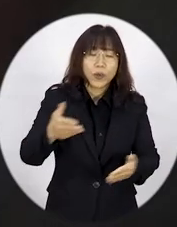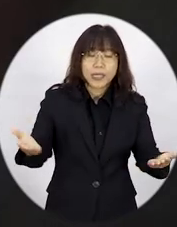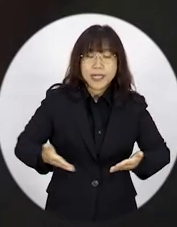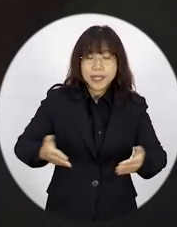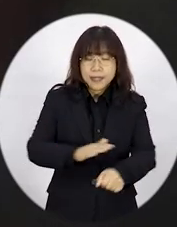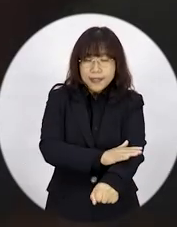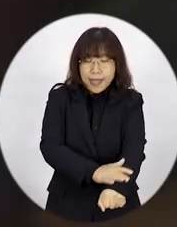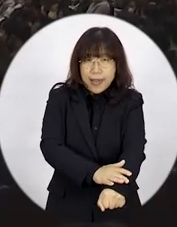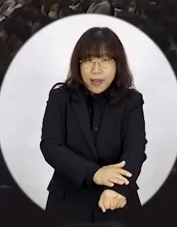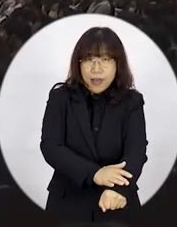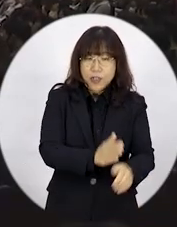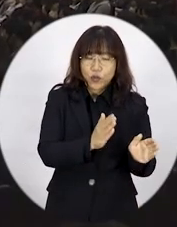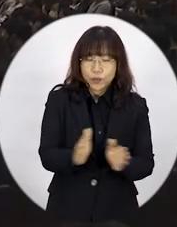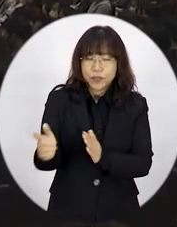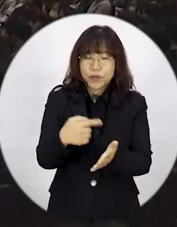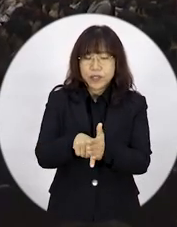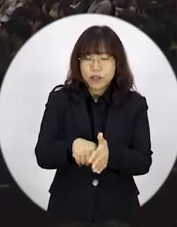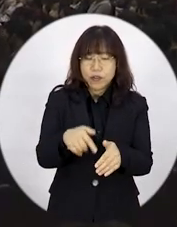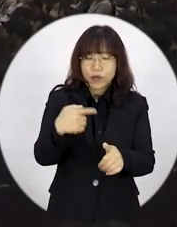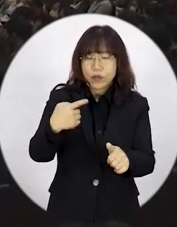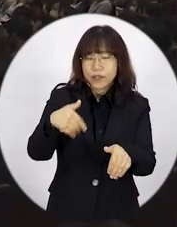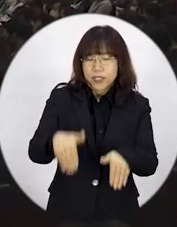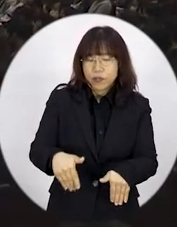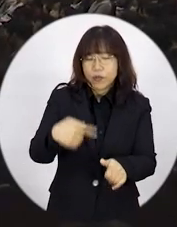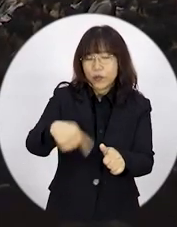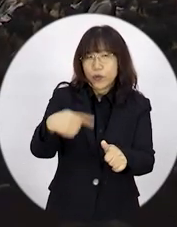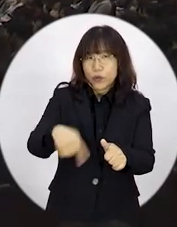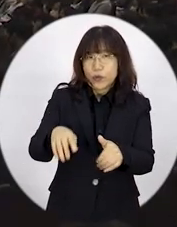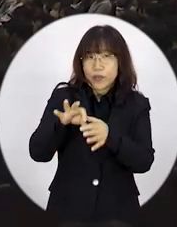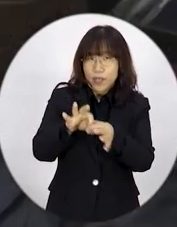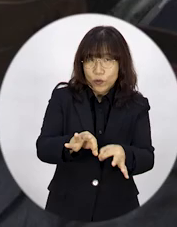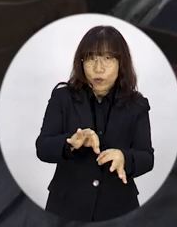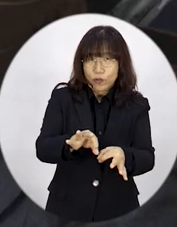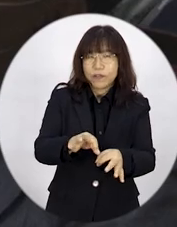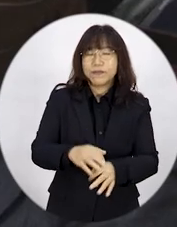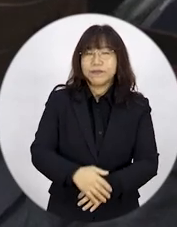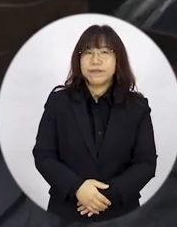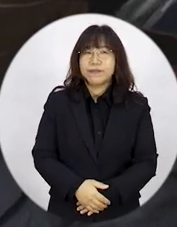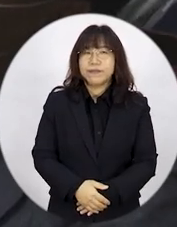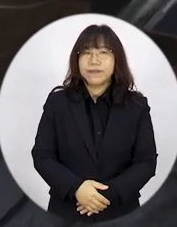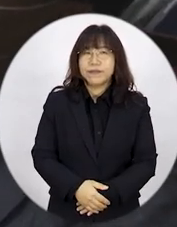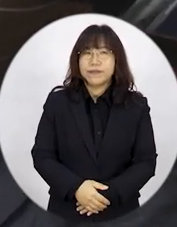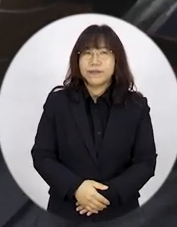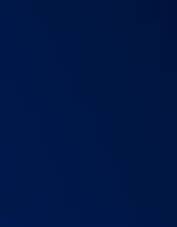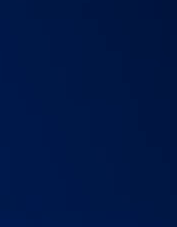행정환경에 능동적으로 대처할 수 있도록 지속적인 직원 역량 강화에 힘쓰고 있습니다.